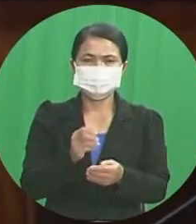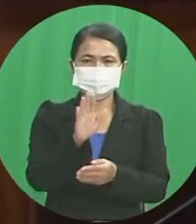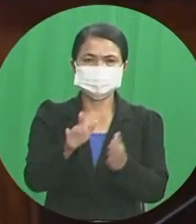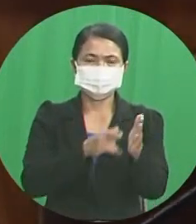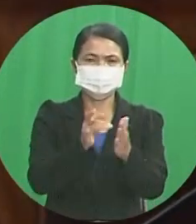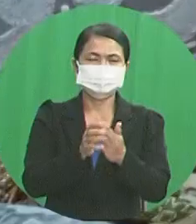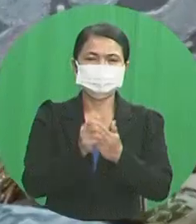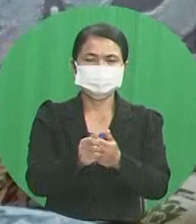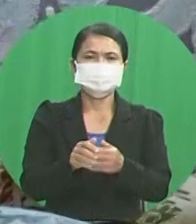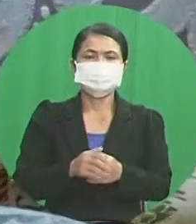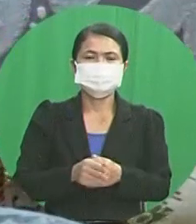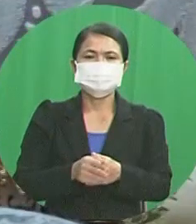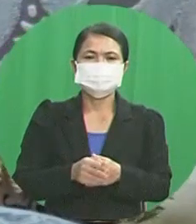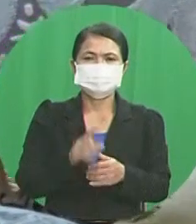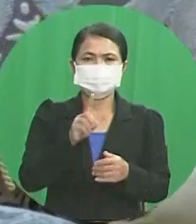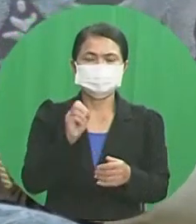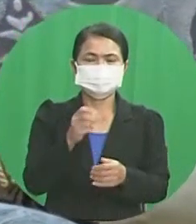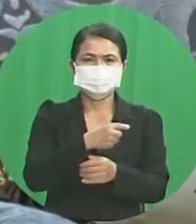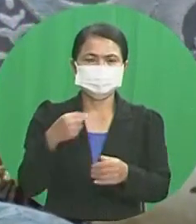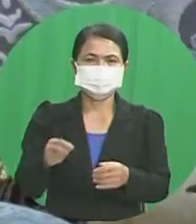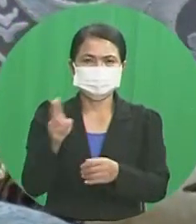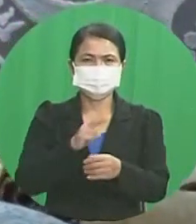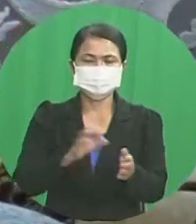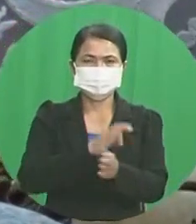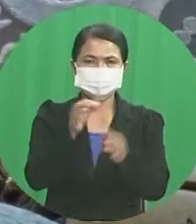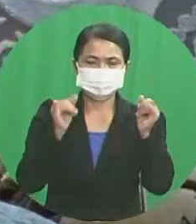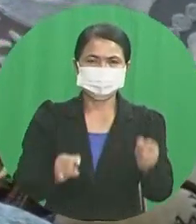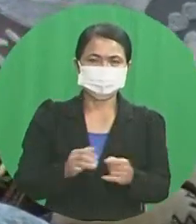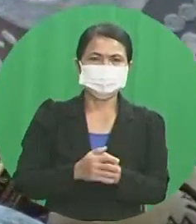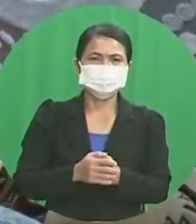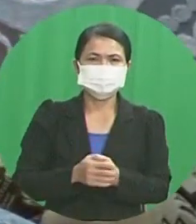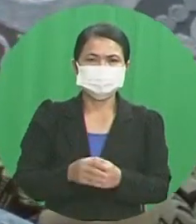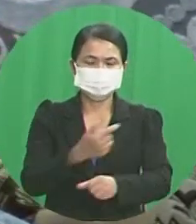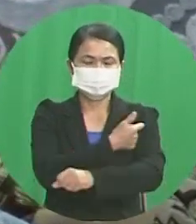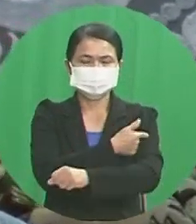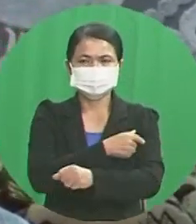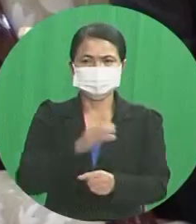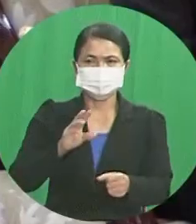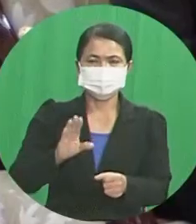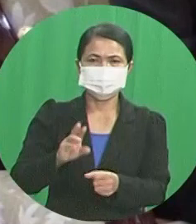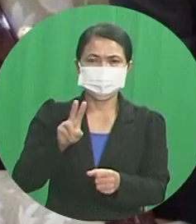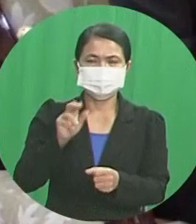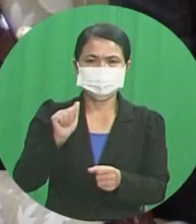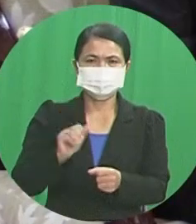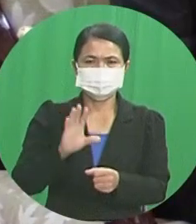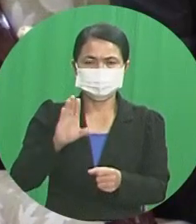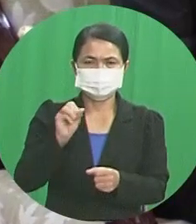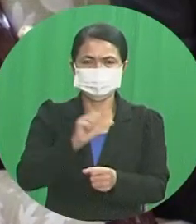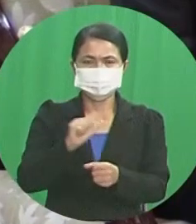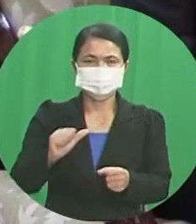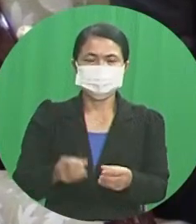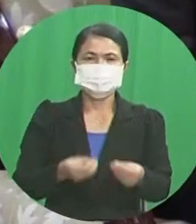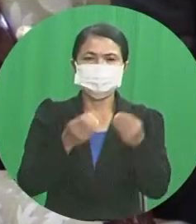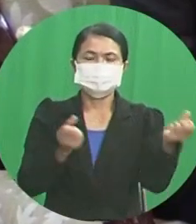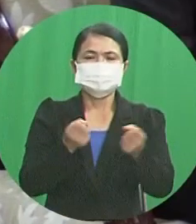រាជរដ្ឋាភិបាលនិង10លានដុល្លារបានពីវិស័យឯកជននិងវ៉ាក់សាំងស៊ីណូវ៉ាក់ចំនួន500,000ដូសរ